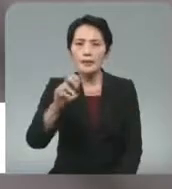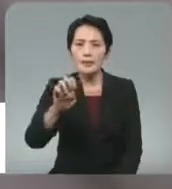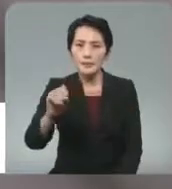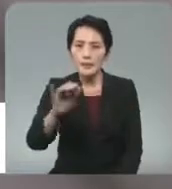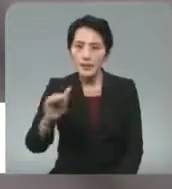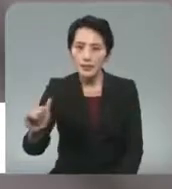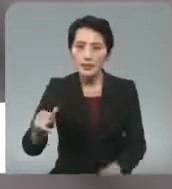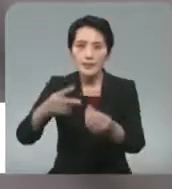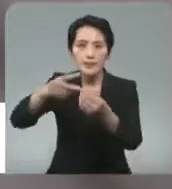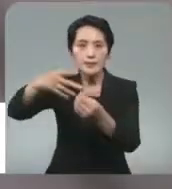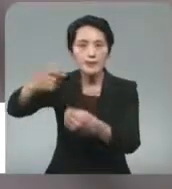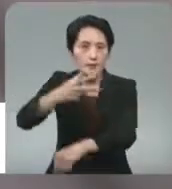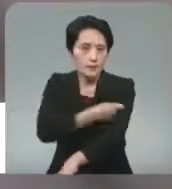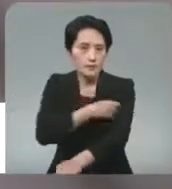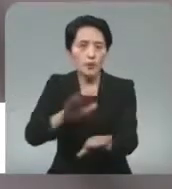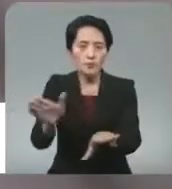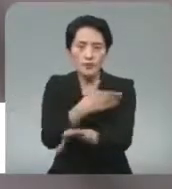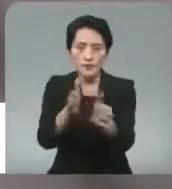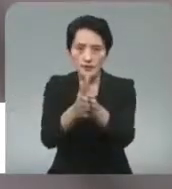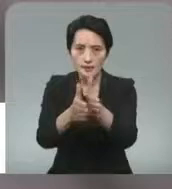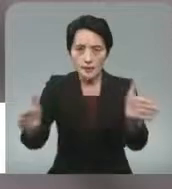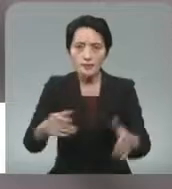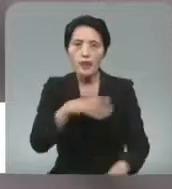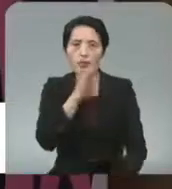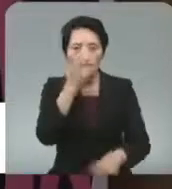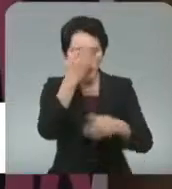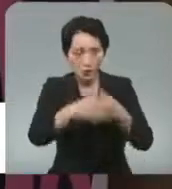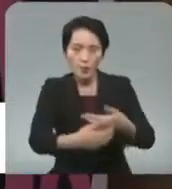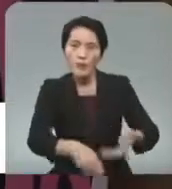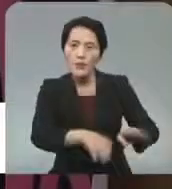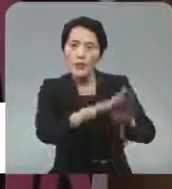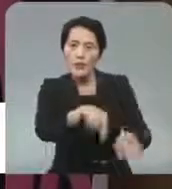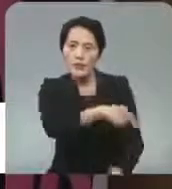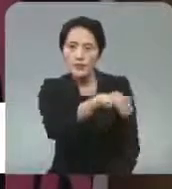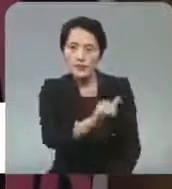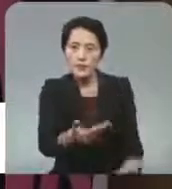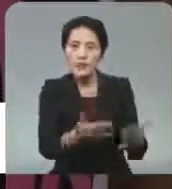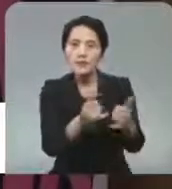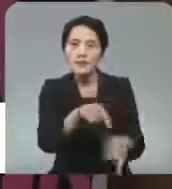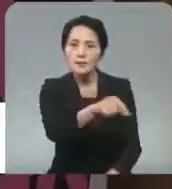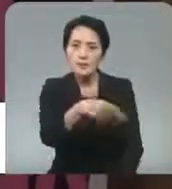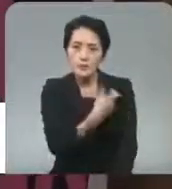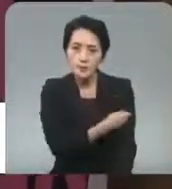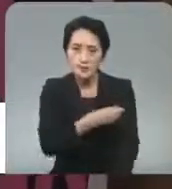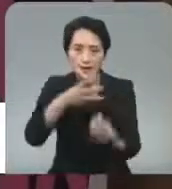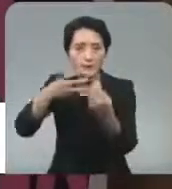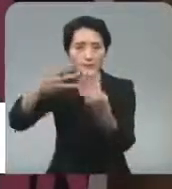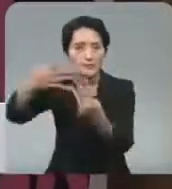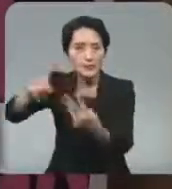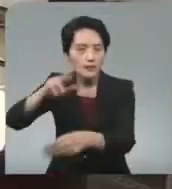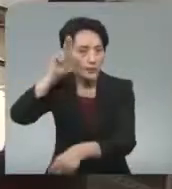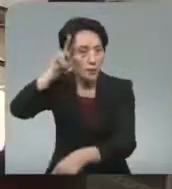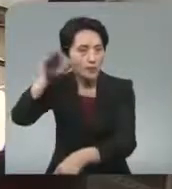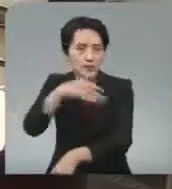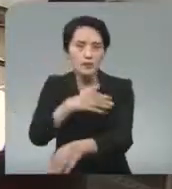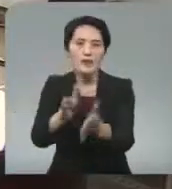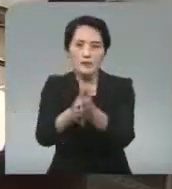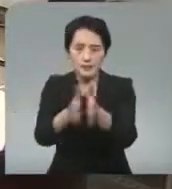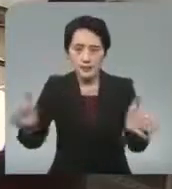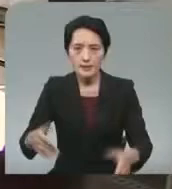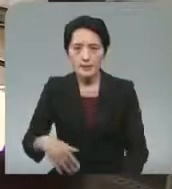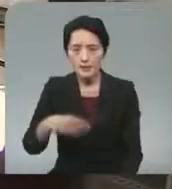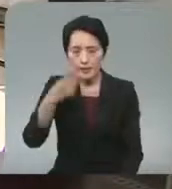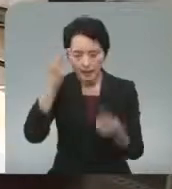sportanlagen wurde die frist um eine woche verlängert der entsprechende nachweis wir damit ab nächster woche ausnahmslos